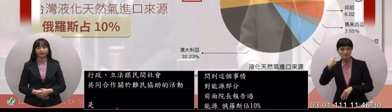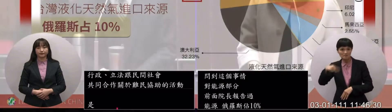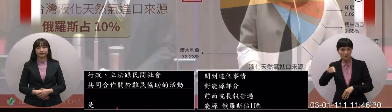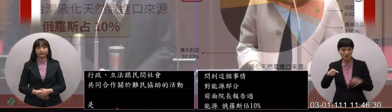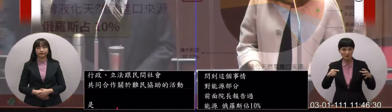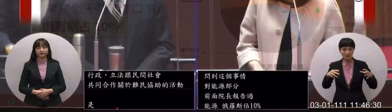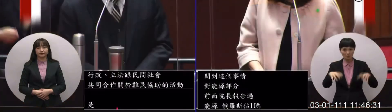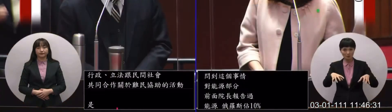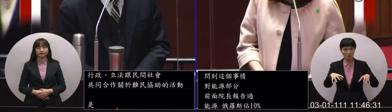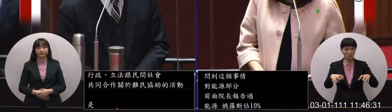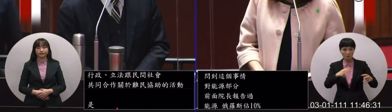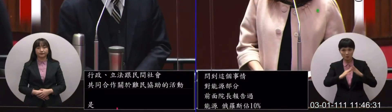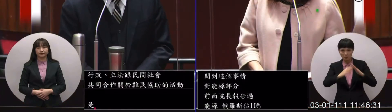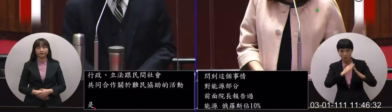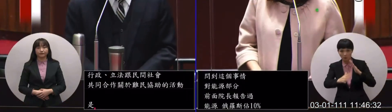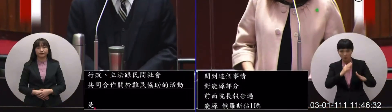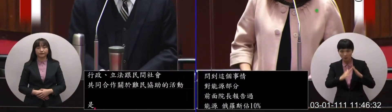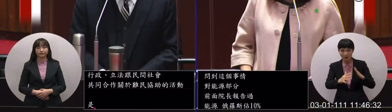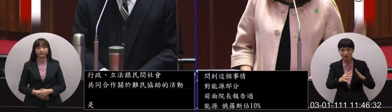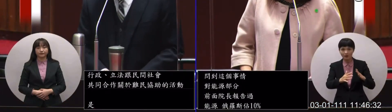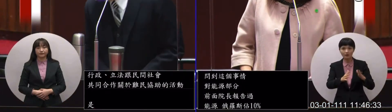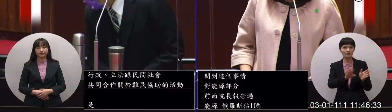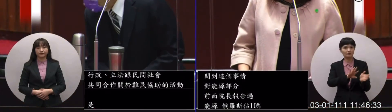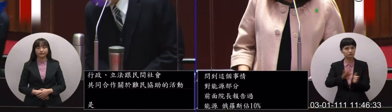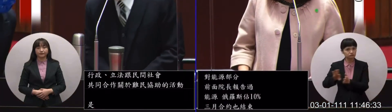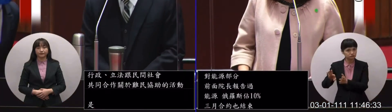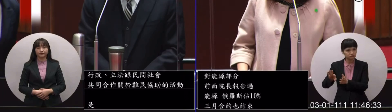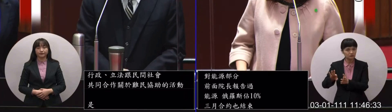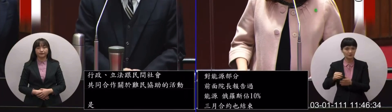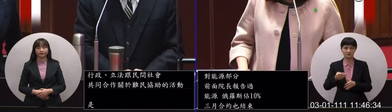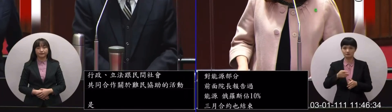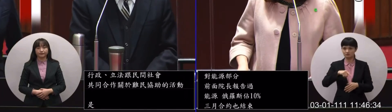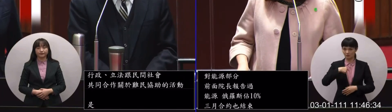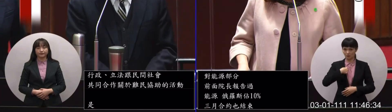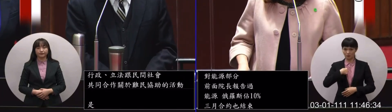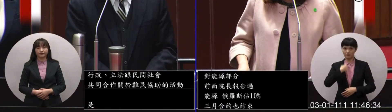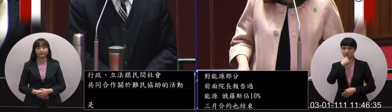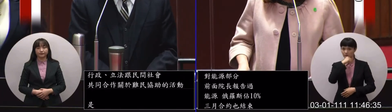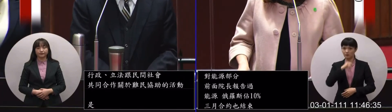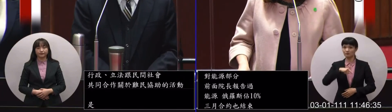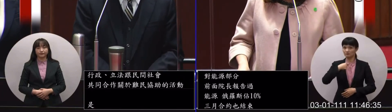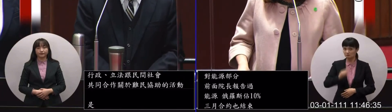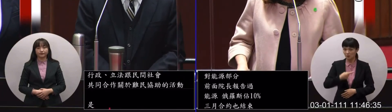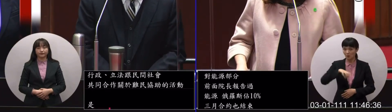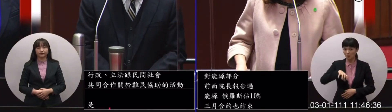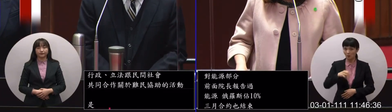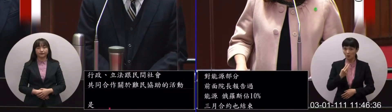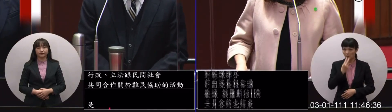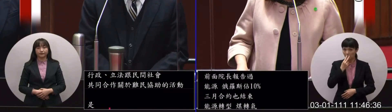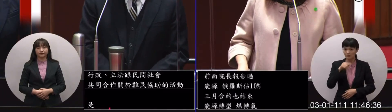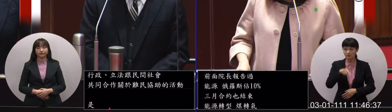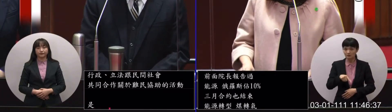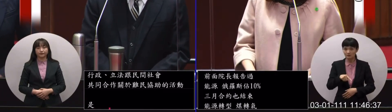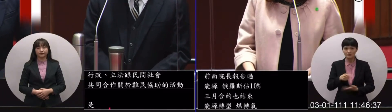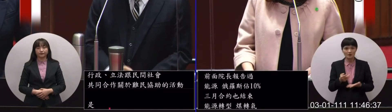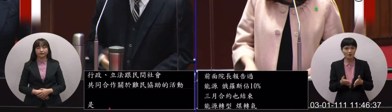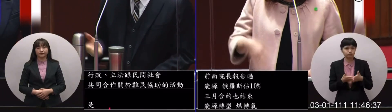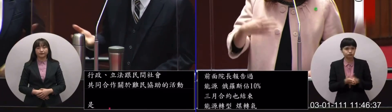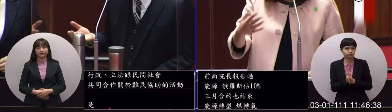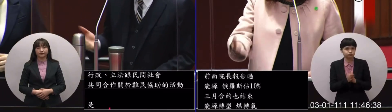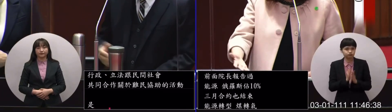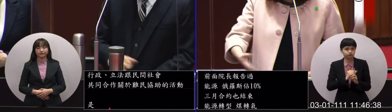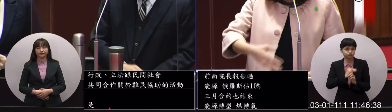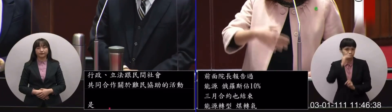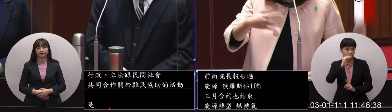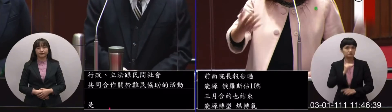这个战争的原因之外，那接下来我们的这个燃气供应可能还是需求会提升啊。你再让过来，包